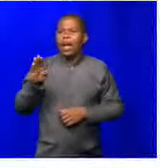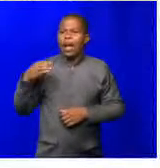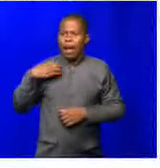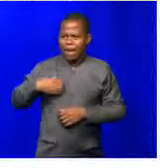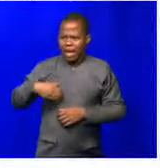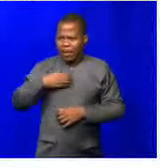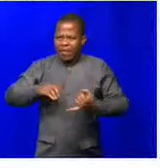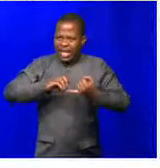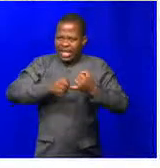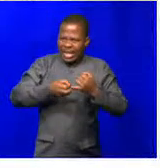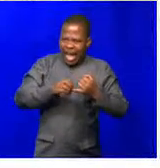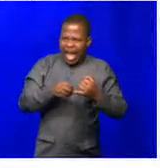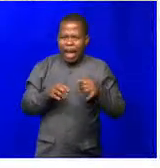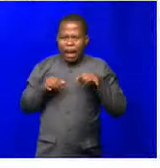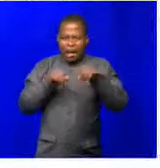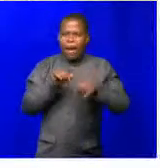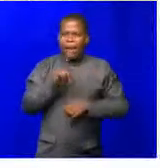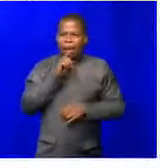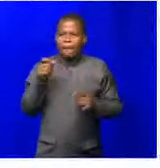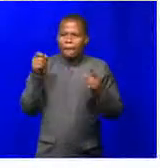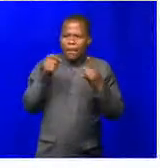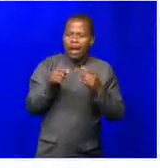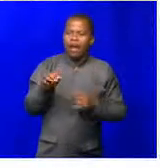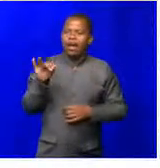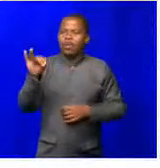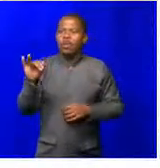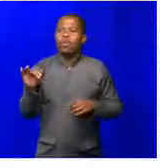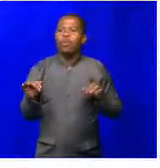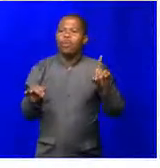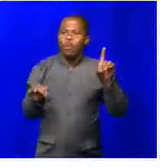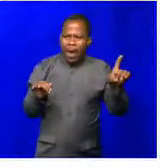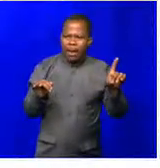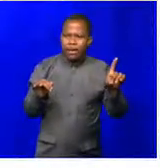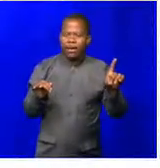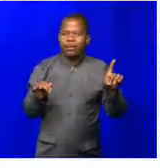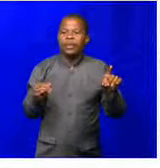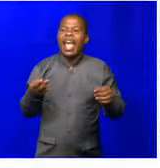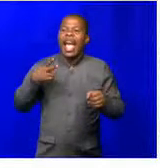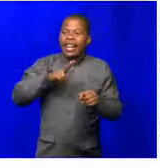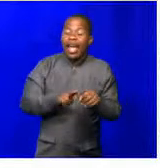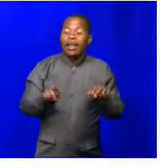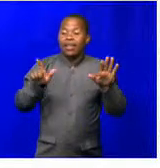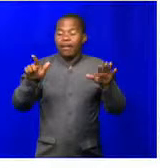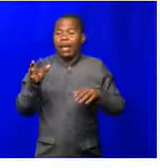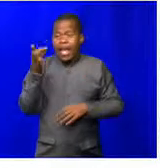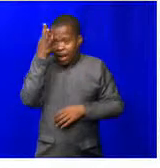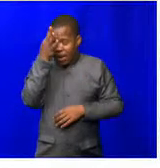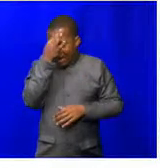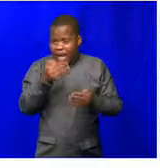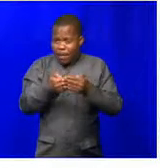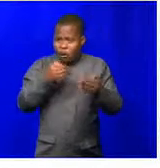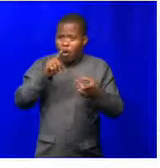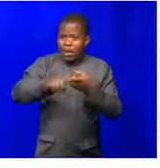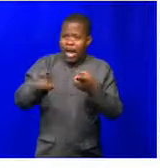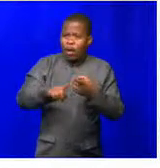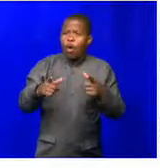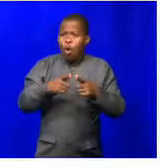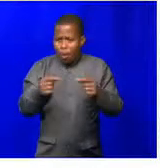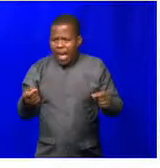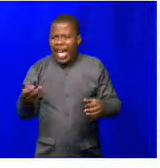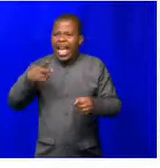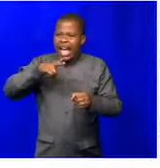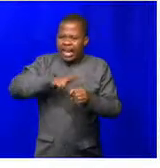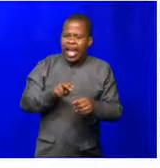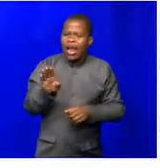kubuya emdlalweni egcine litholile lelishaya uFerran Torres ngasekusela imizuzu lesikhombisa ukuthi umdlalo uphele. IBarcelona lapho ithi